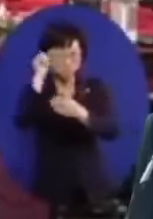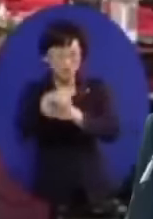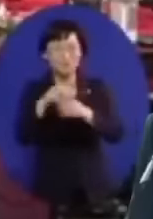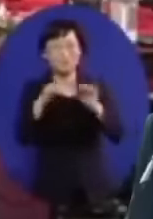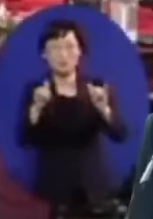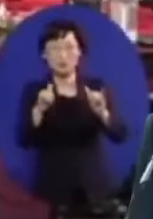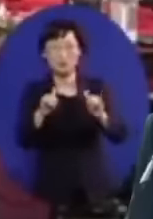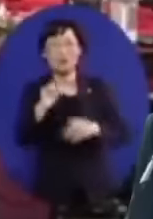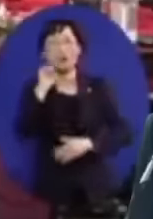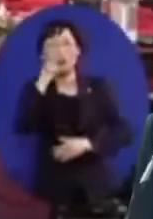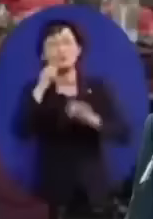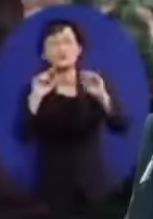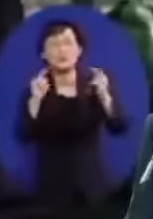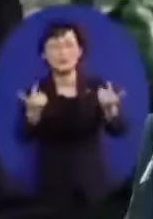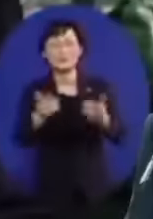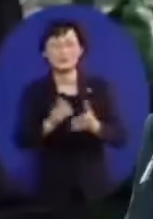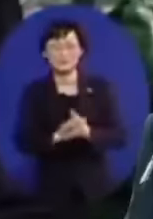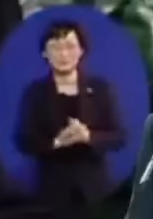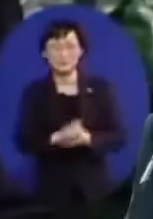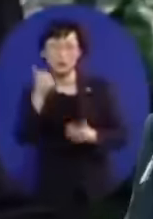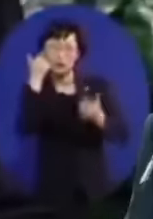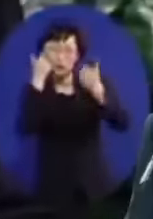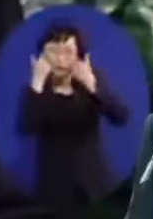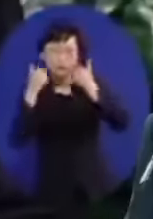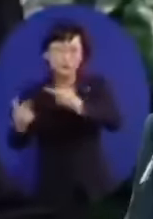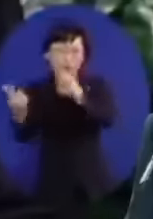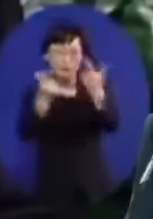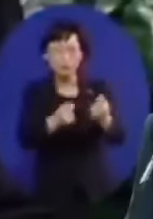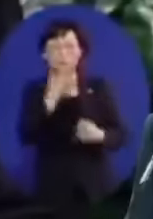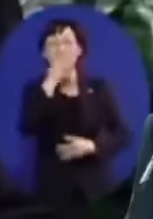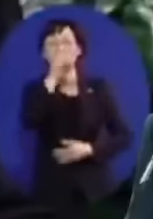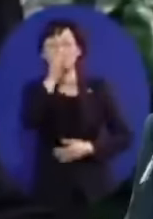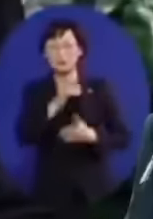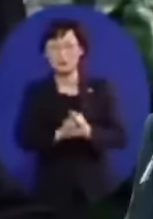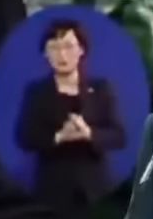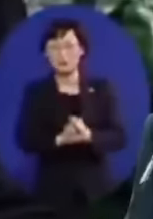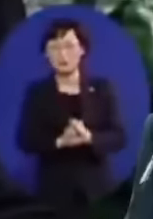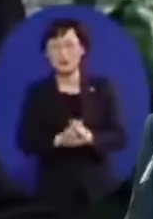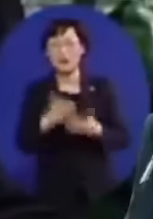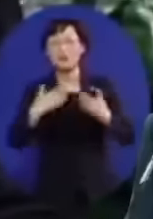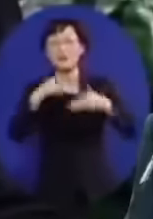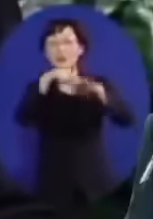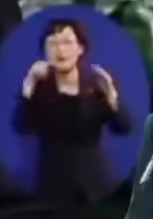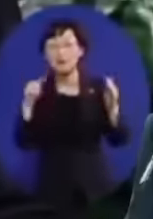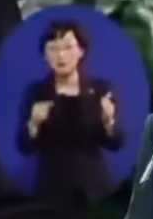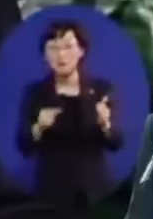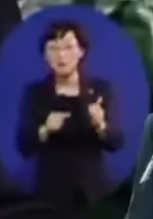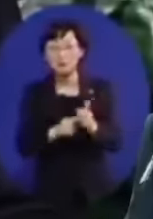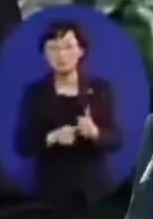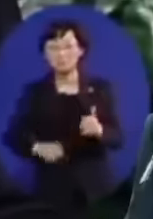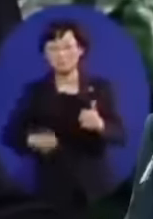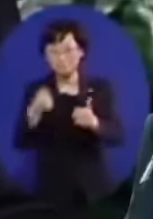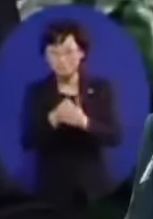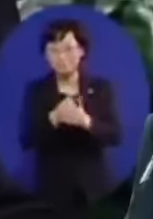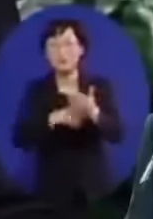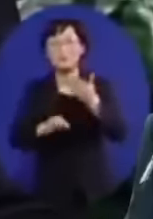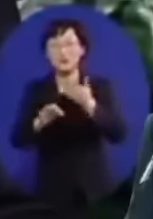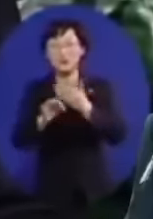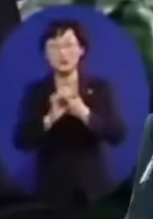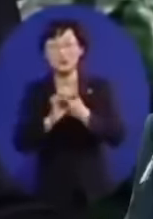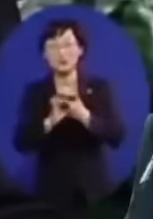어렵지 않습니다. 누구든지 그렇게 될 수 있습니다. 내 마음에 결심을 하면